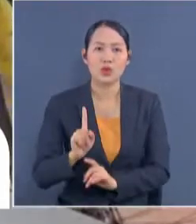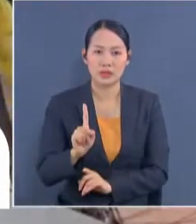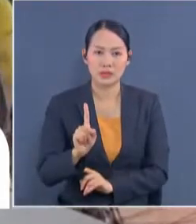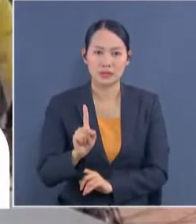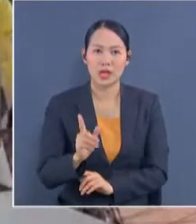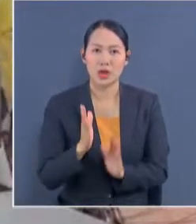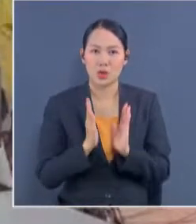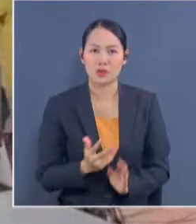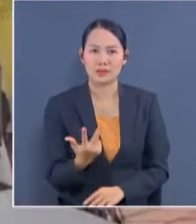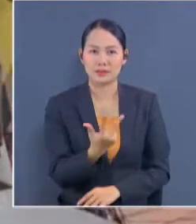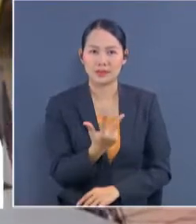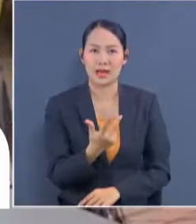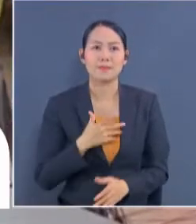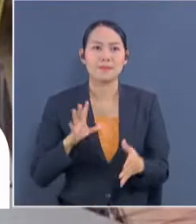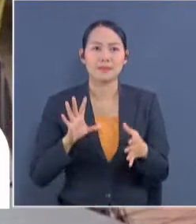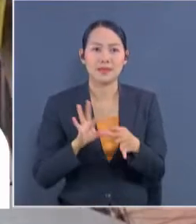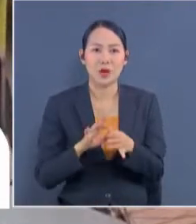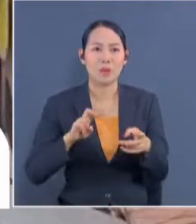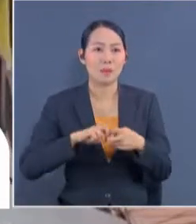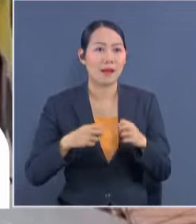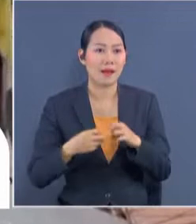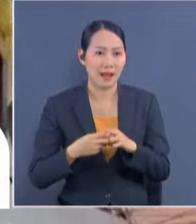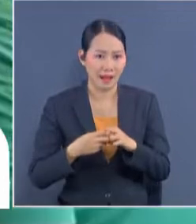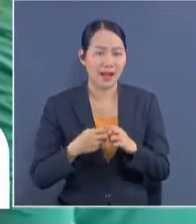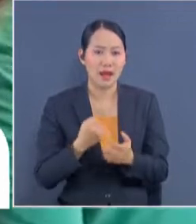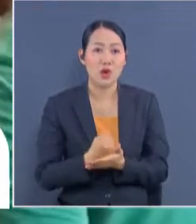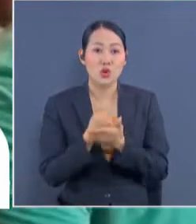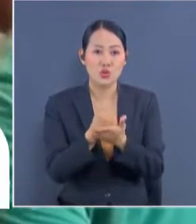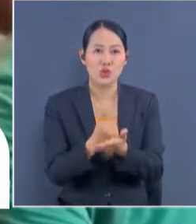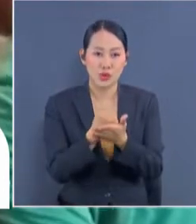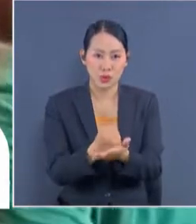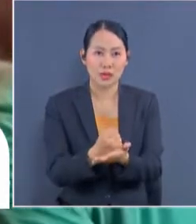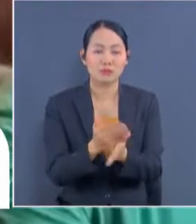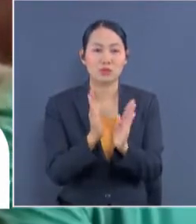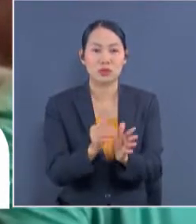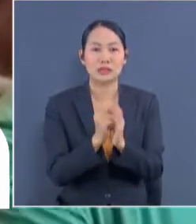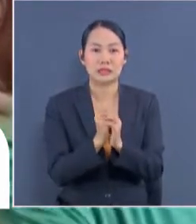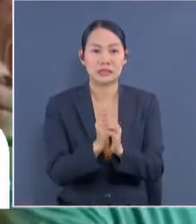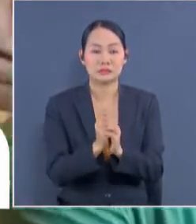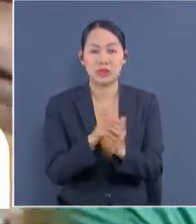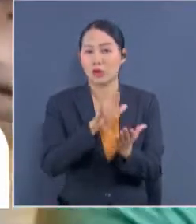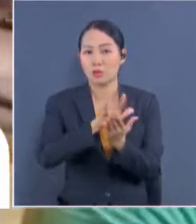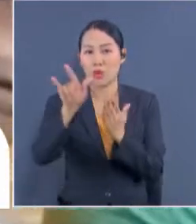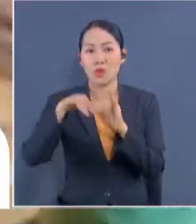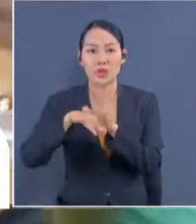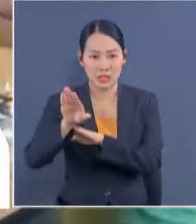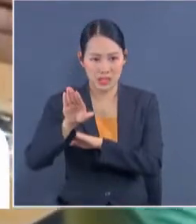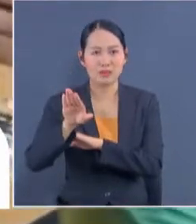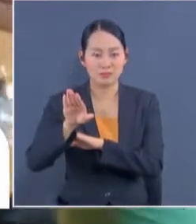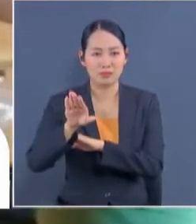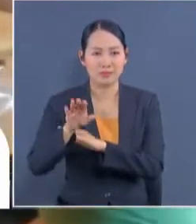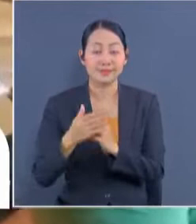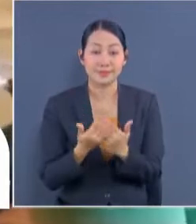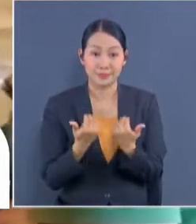21ปีของนายตู้ห่าวจนทำให้บินหนีออกไปสิงคโปร์ได้เนี่ยนะครับโดยตำรวจทั้ง3นายก็ถูกดำเนินค